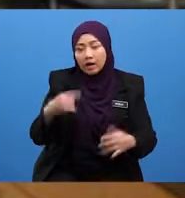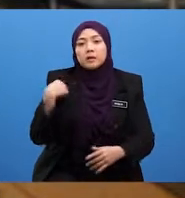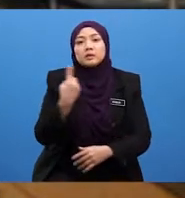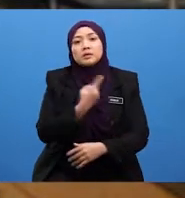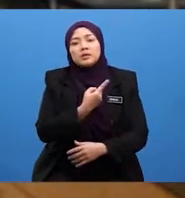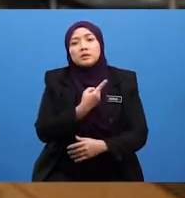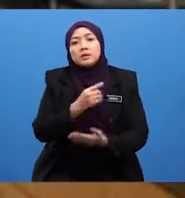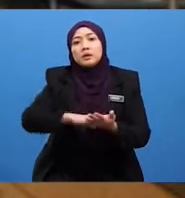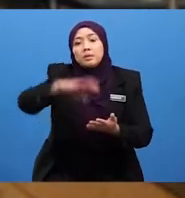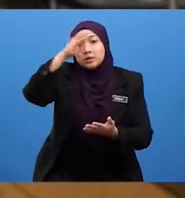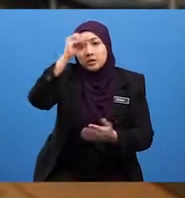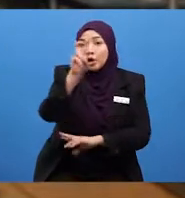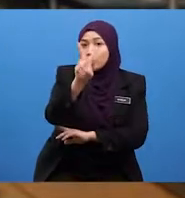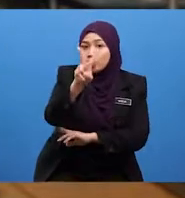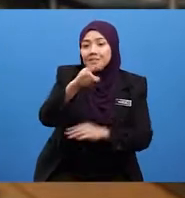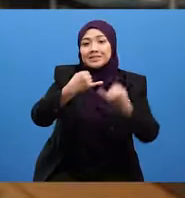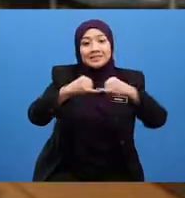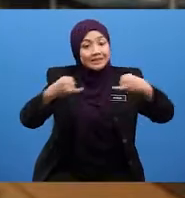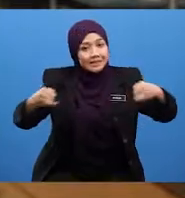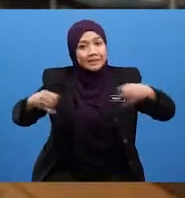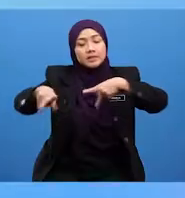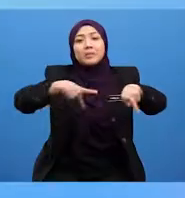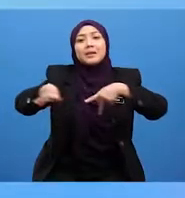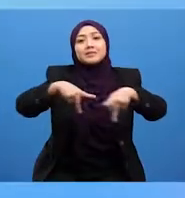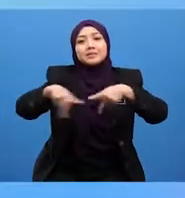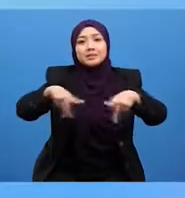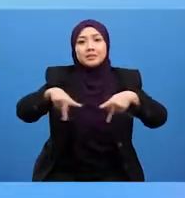kepada dua jenis plastik, iaitu